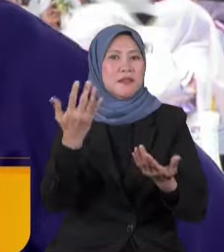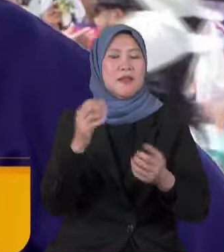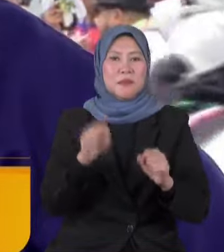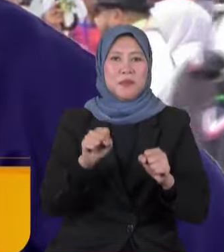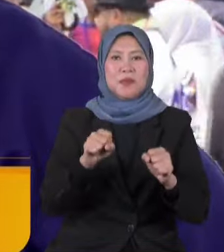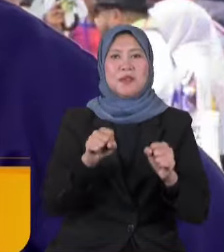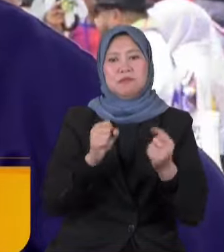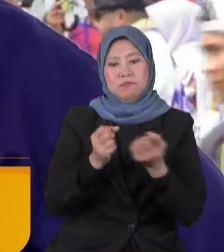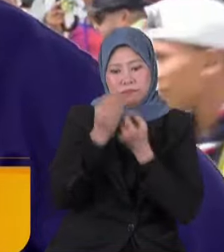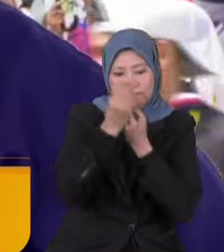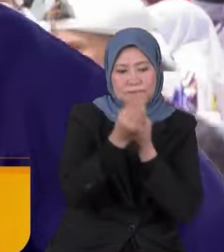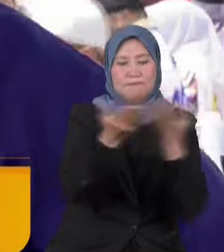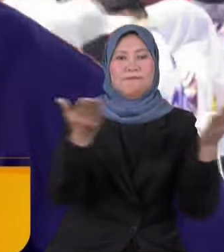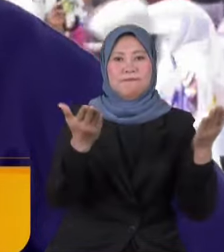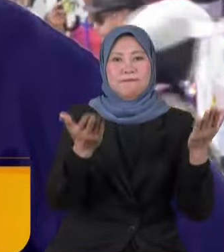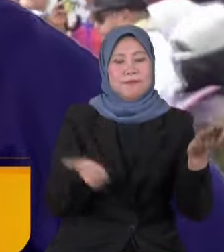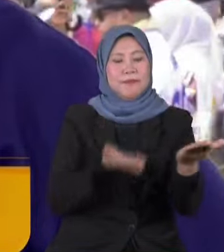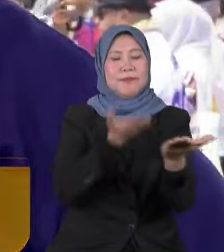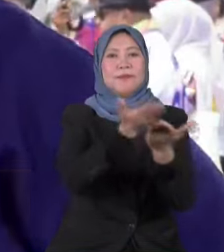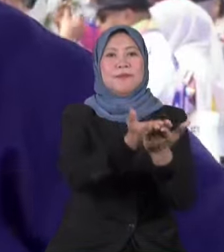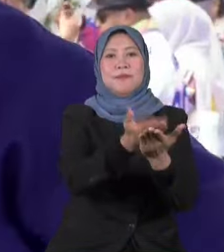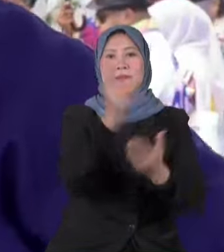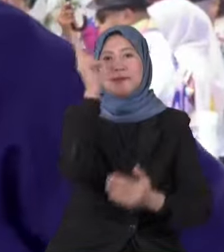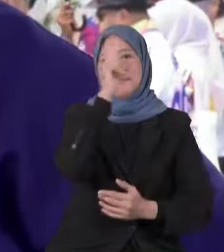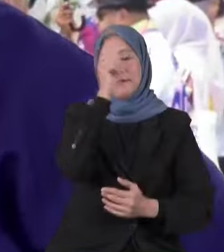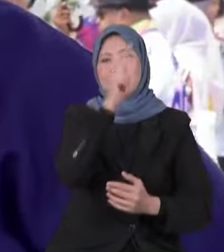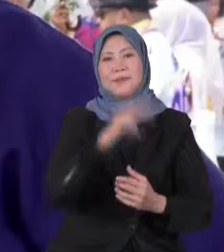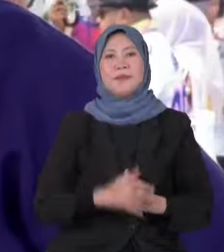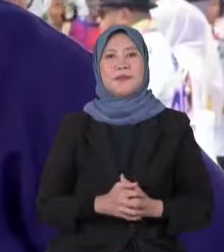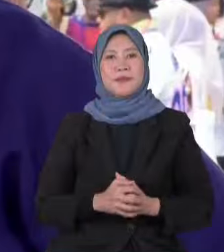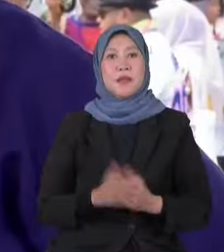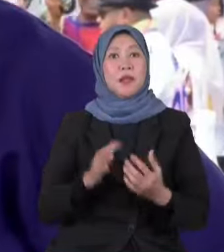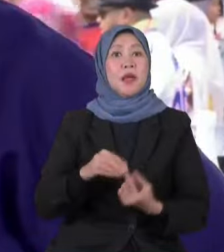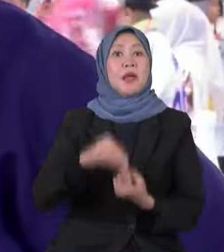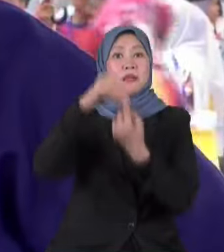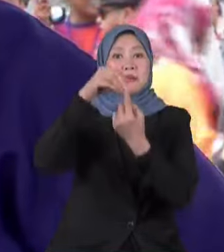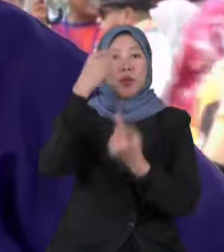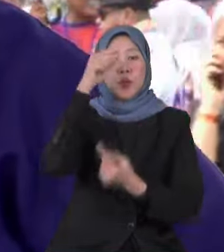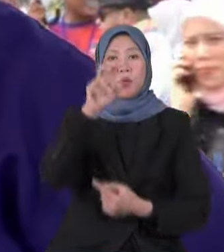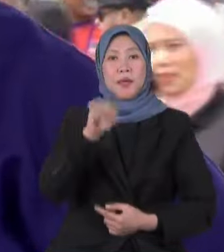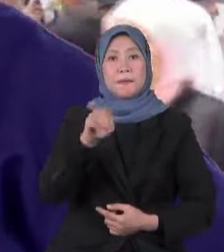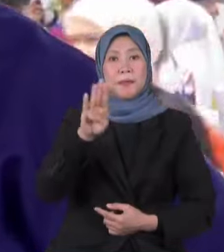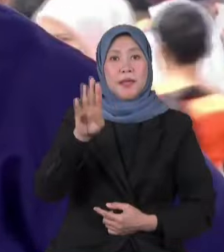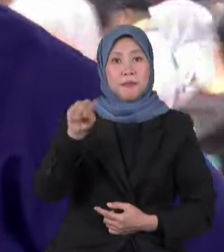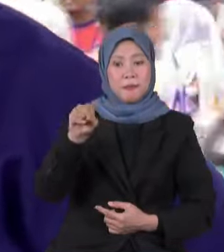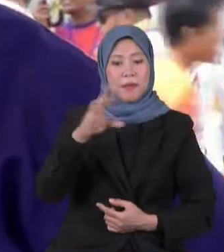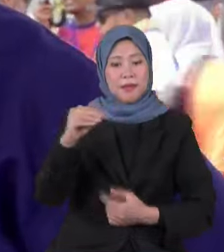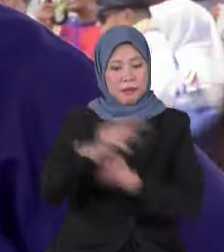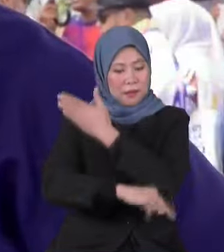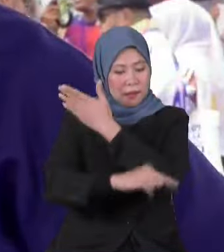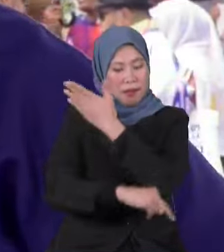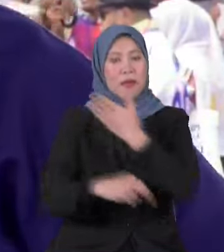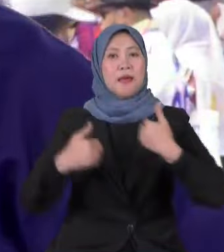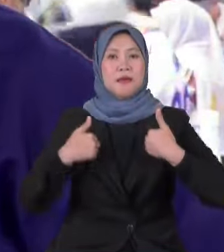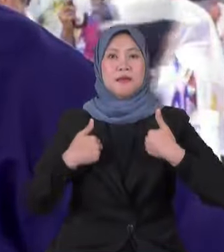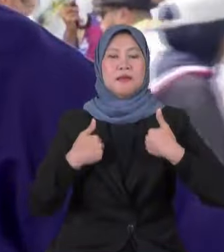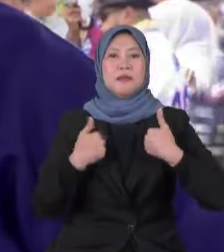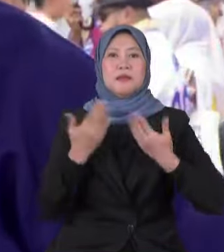bawa kepada kerajaan. Dan khususnya di Majlis Belia Malaysia dan Majlis Belia Negeri-Negeri, kita ada platform kita sendiri. Kita